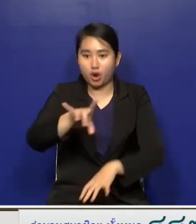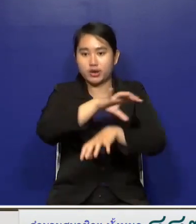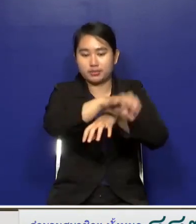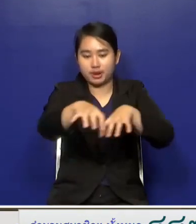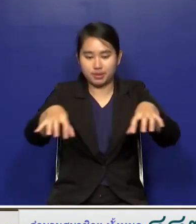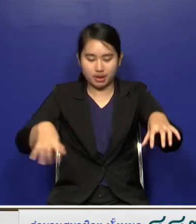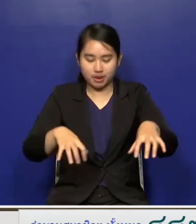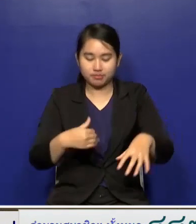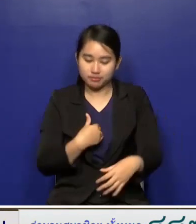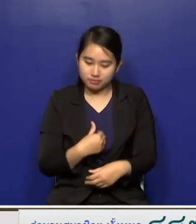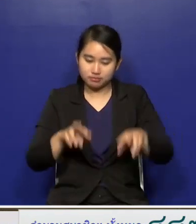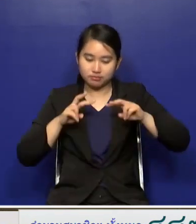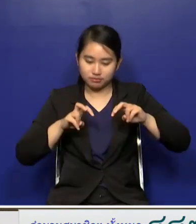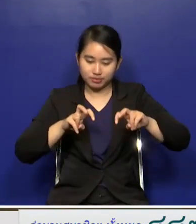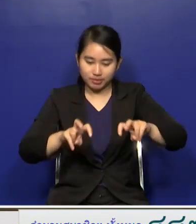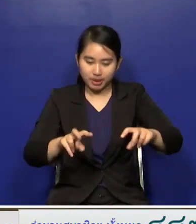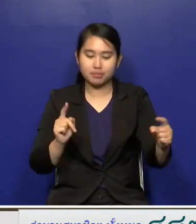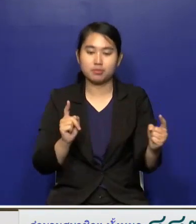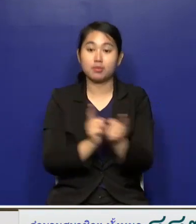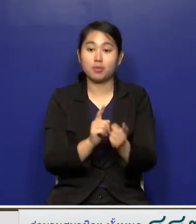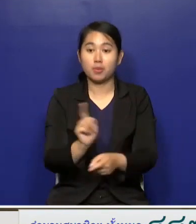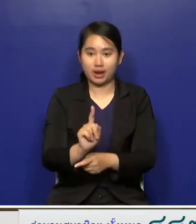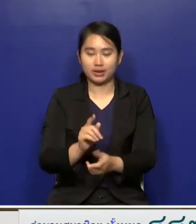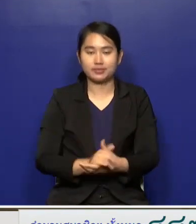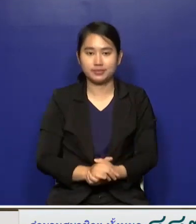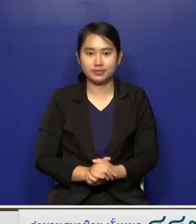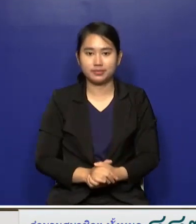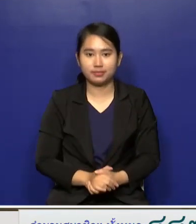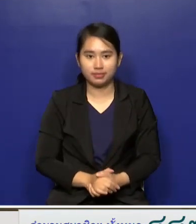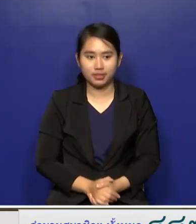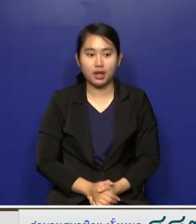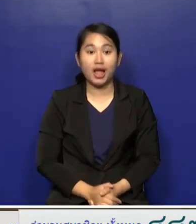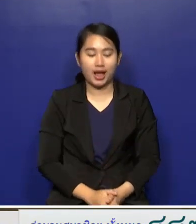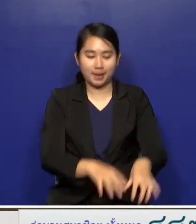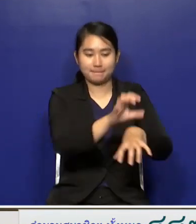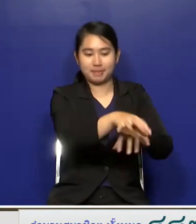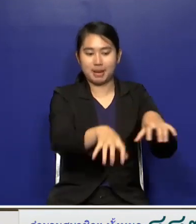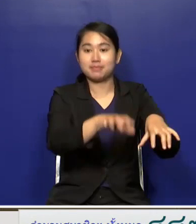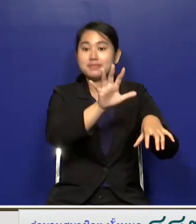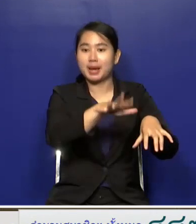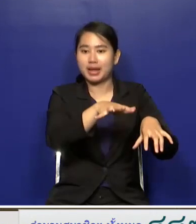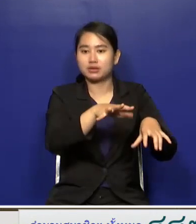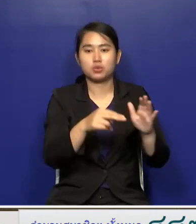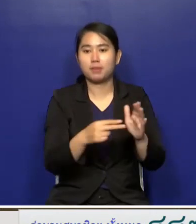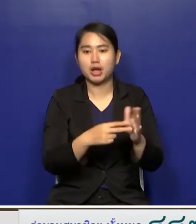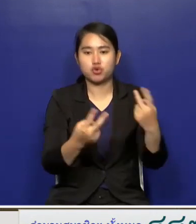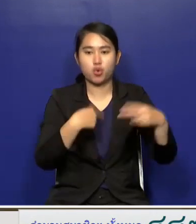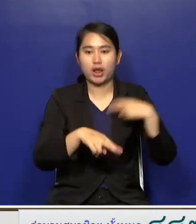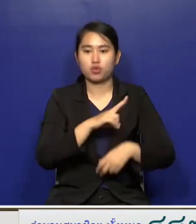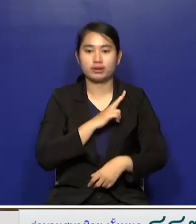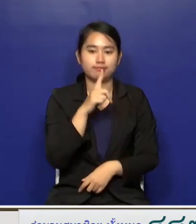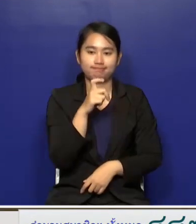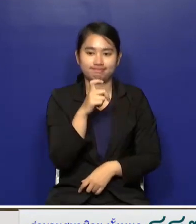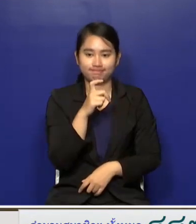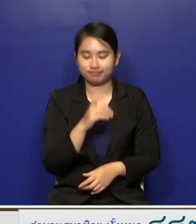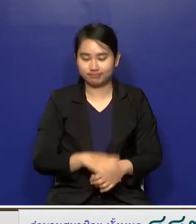ผมพบว่ามากกว่า 5,000 แห่งไม่สามารถพึ่งตนเองได้